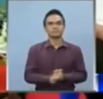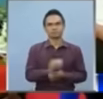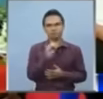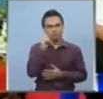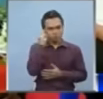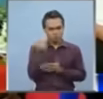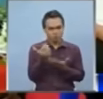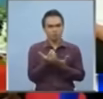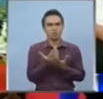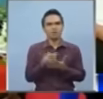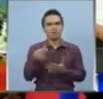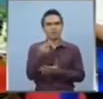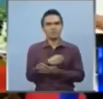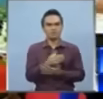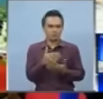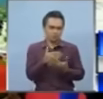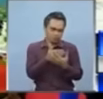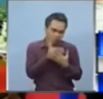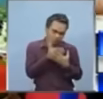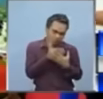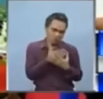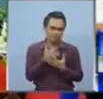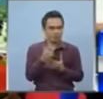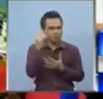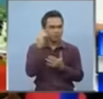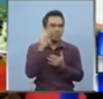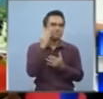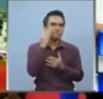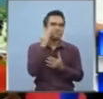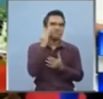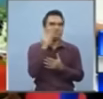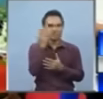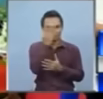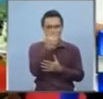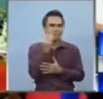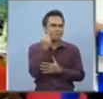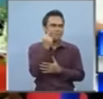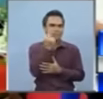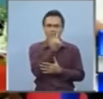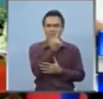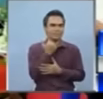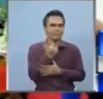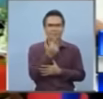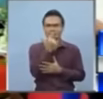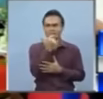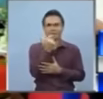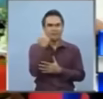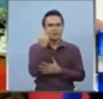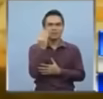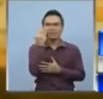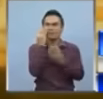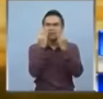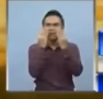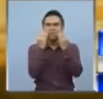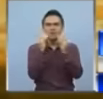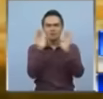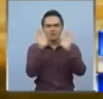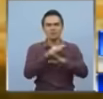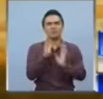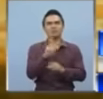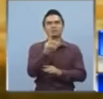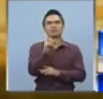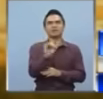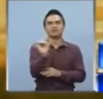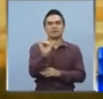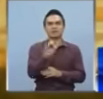กอดมาหอมท่านก็ตอนนั้นก็นิ่มน่ารักสวยหน้าแดงดงท่านไม่ไม่ใช่เหมือนคนเสียชีวิตหรอกแล้วแม่